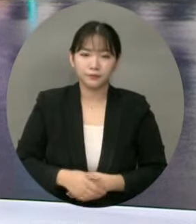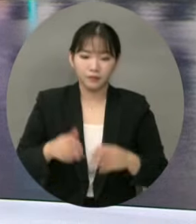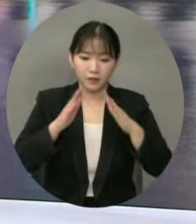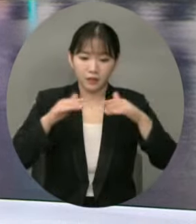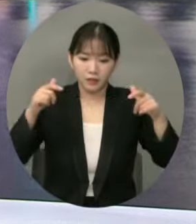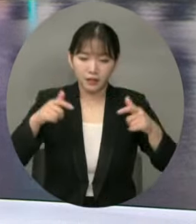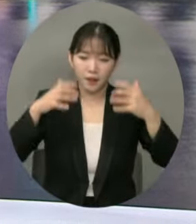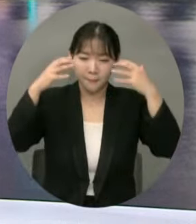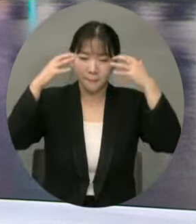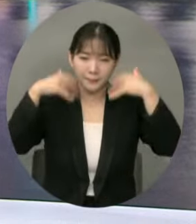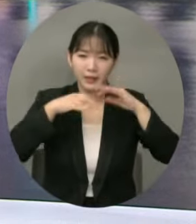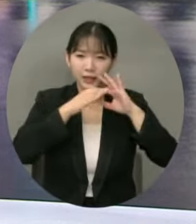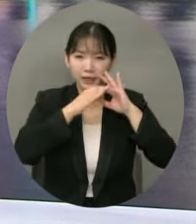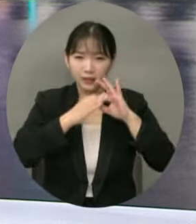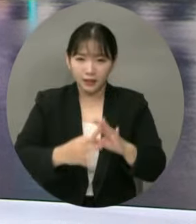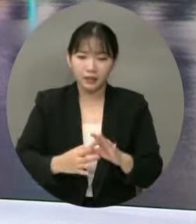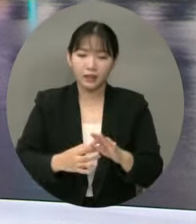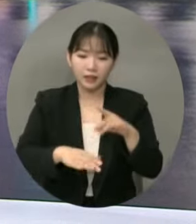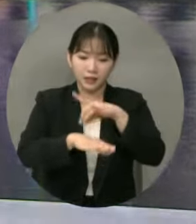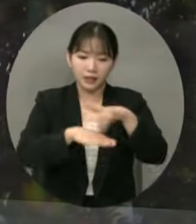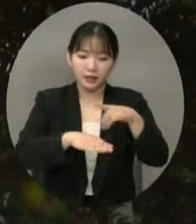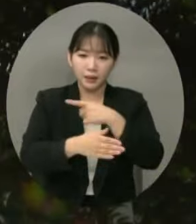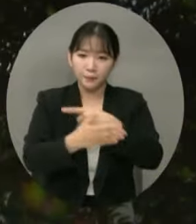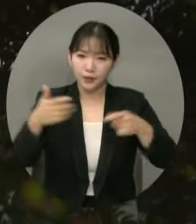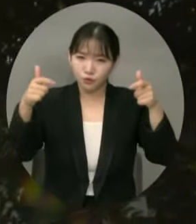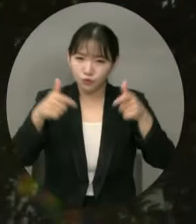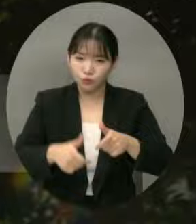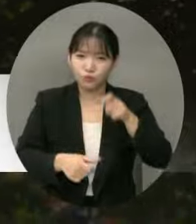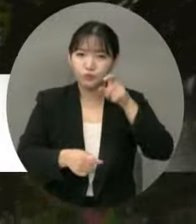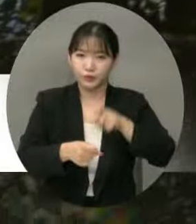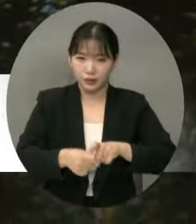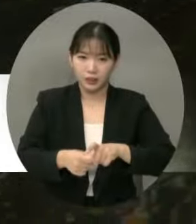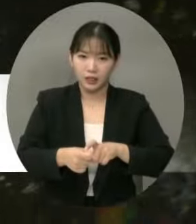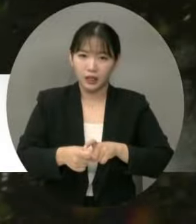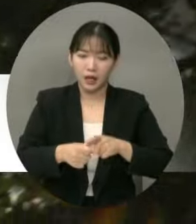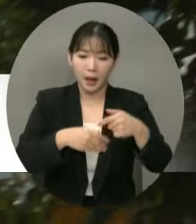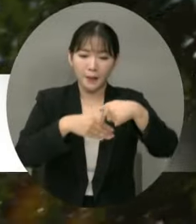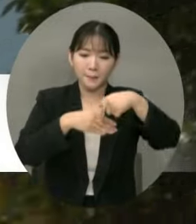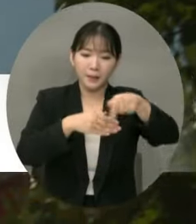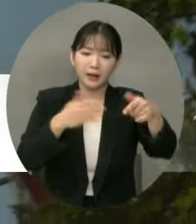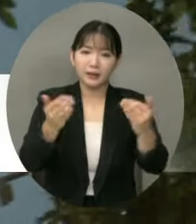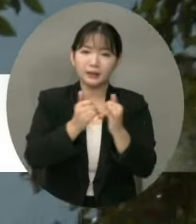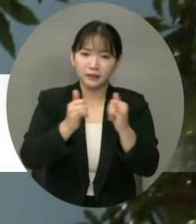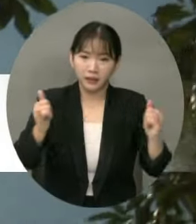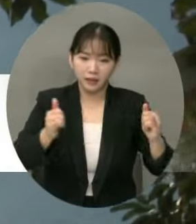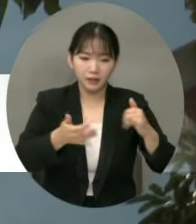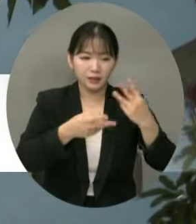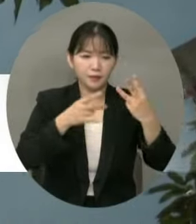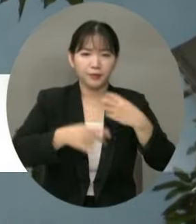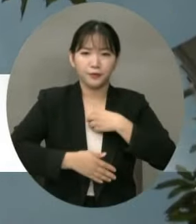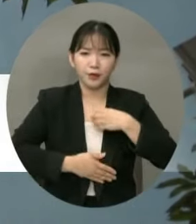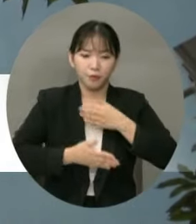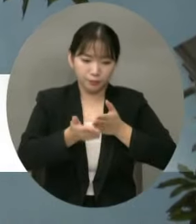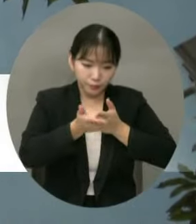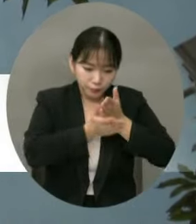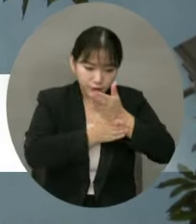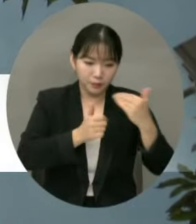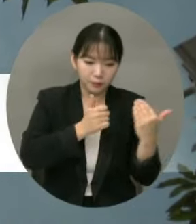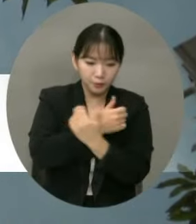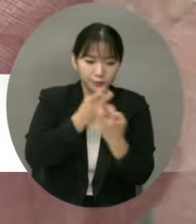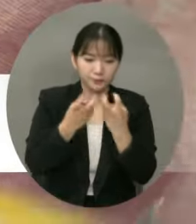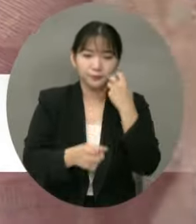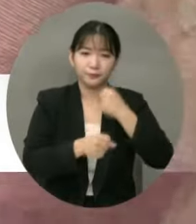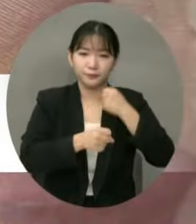전남지역에 폭염이 지속되면서 해남군의 피해를 최소하기 위해 야외 근로자 등 3대 취약분야 보호대책을